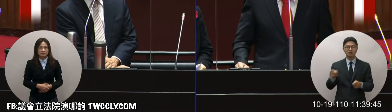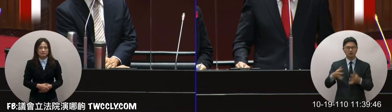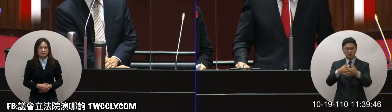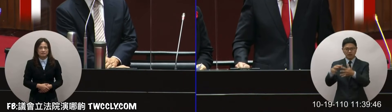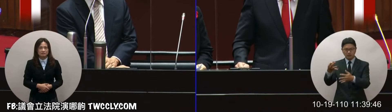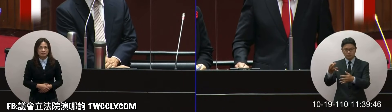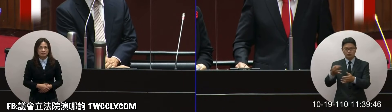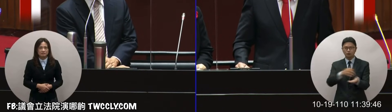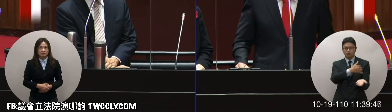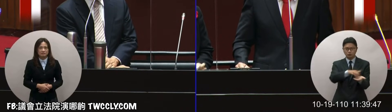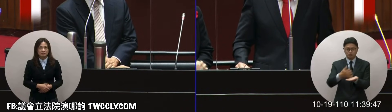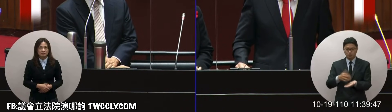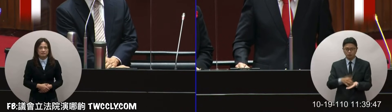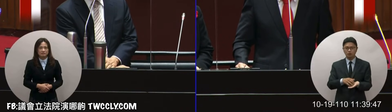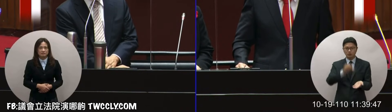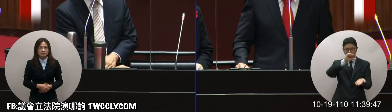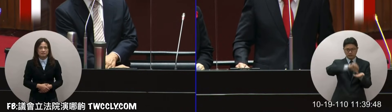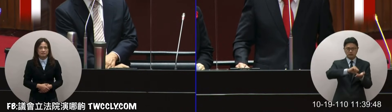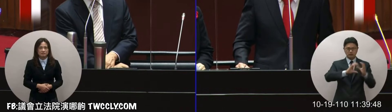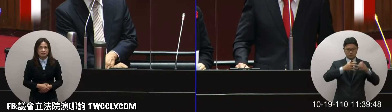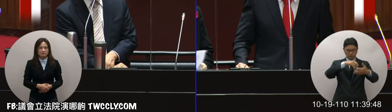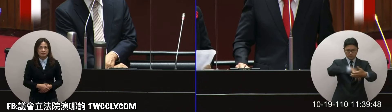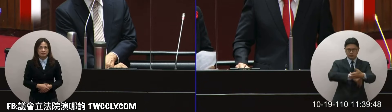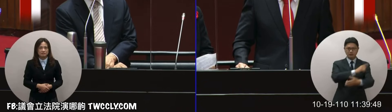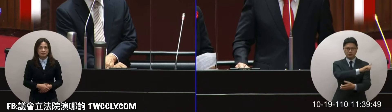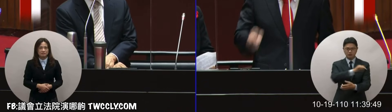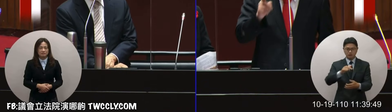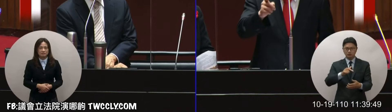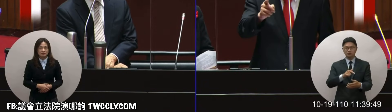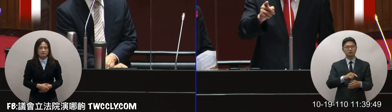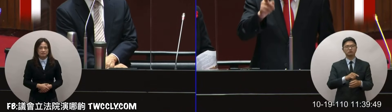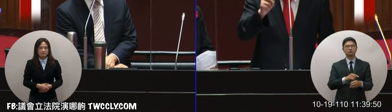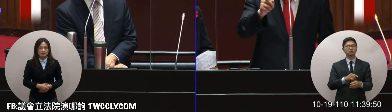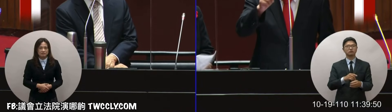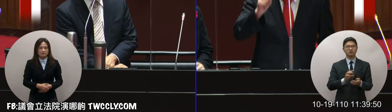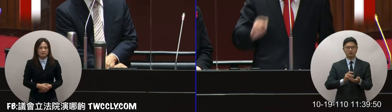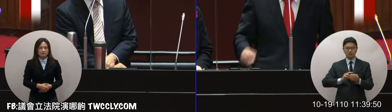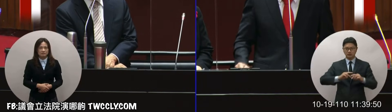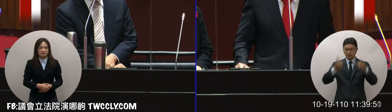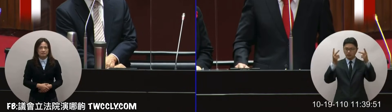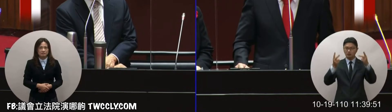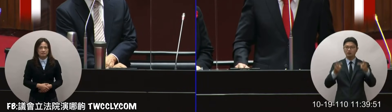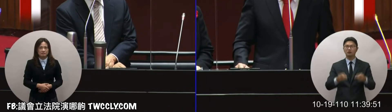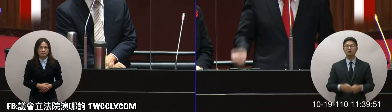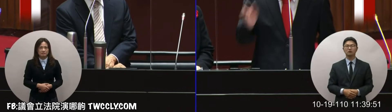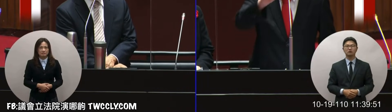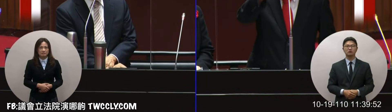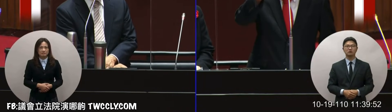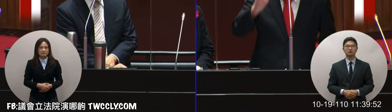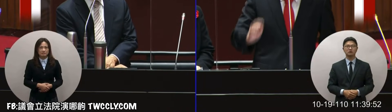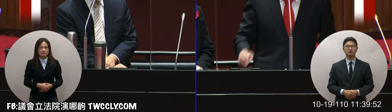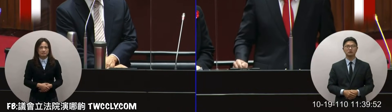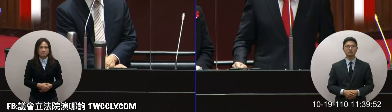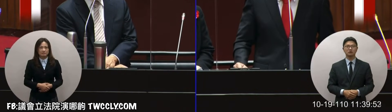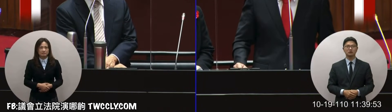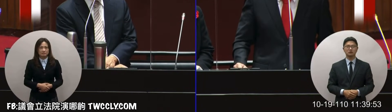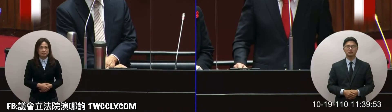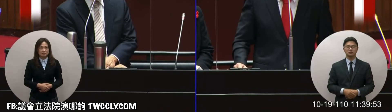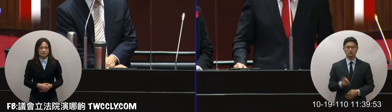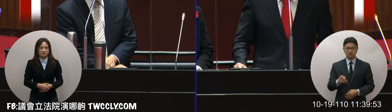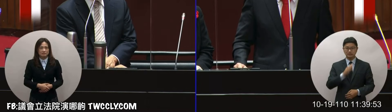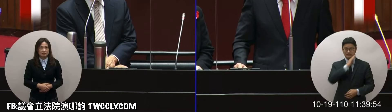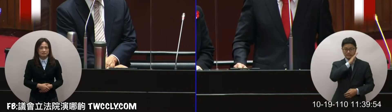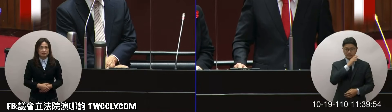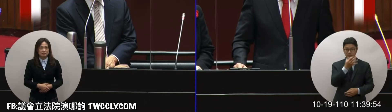算在伊朗所有的商品的价值，用新的机制 Instax 已经不用美元来结